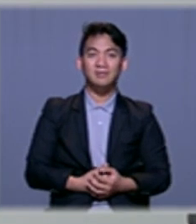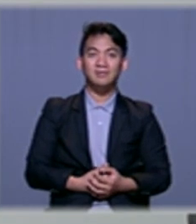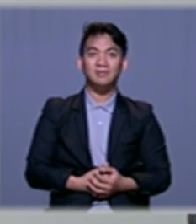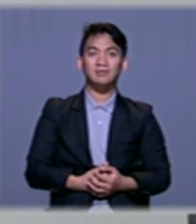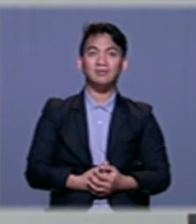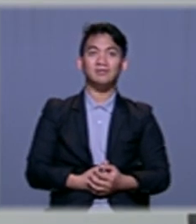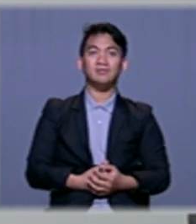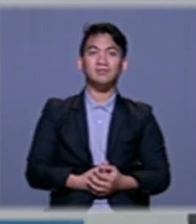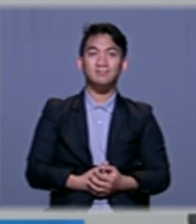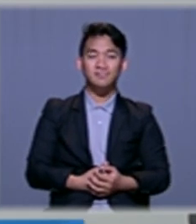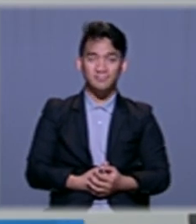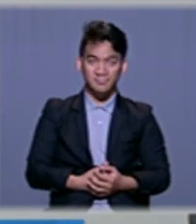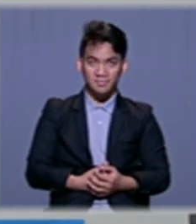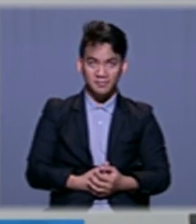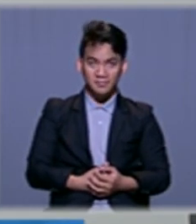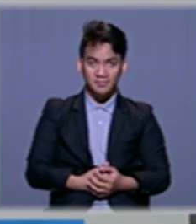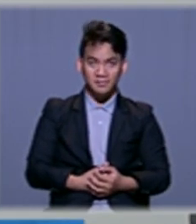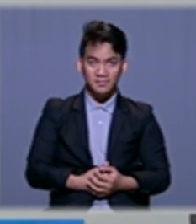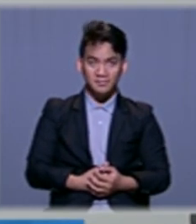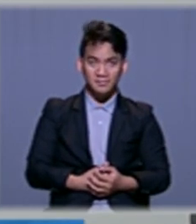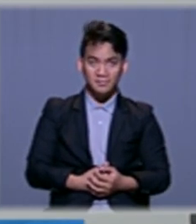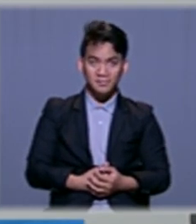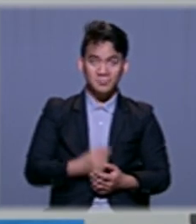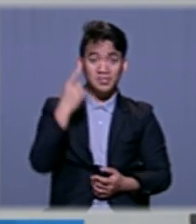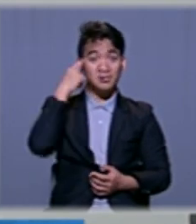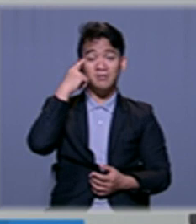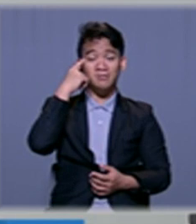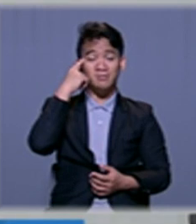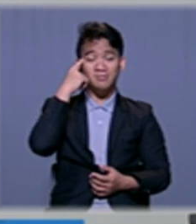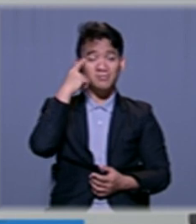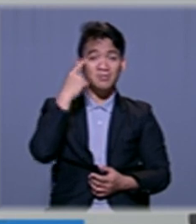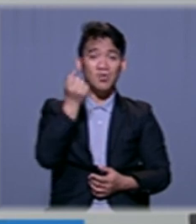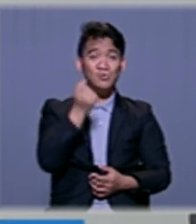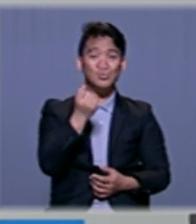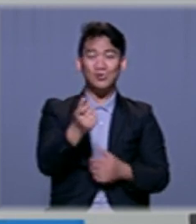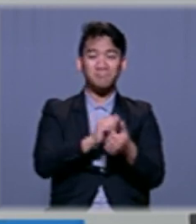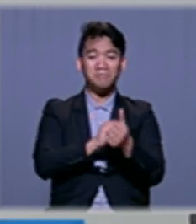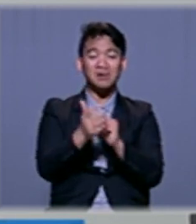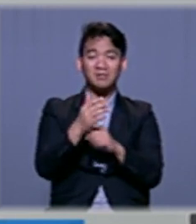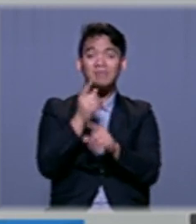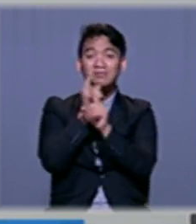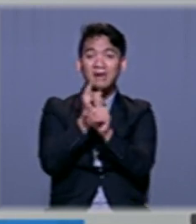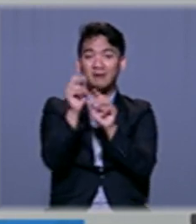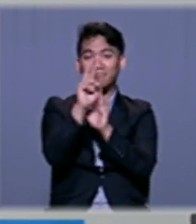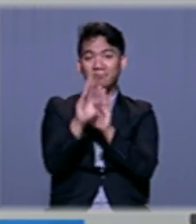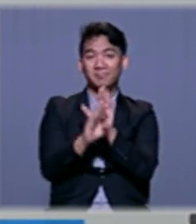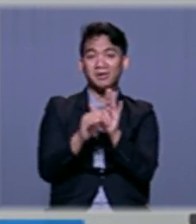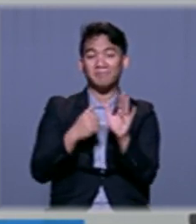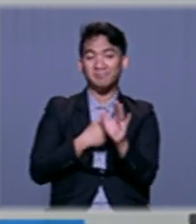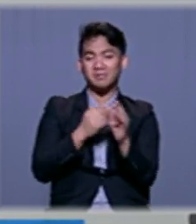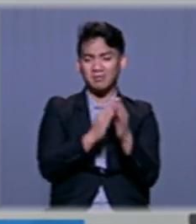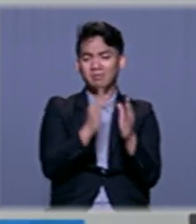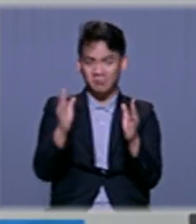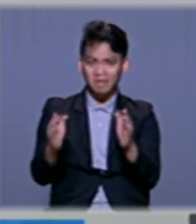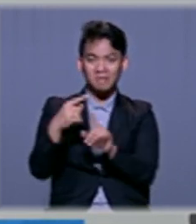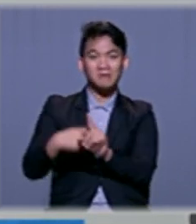การเล ือ กต ั้ ง ไหมครับเราพิจารณาไม่ทันหรอกครับต้องให้เลื่อนไปตามระเบียบของเรานะเลื่อนไปประมาณเดือนหนึ่งครับ จะนัดอีก